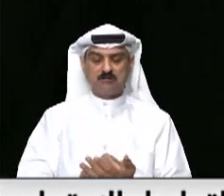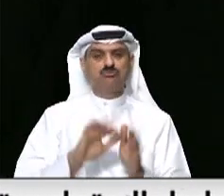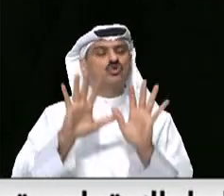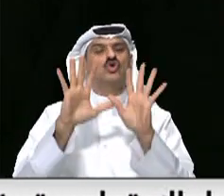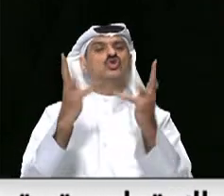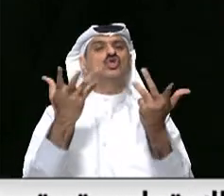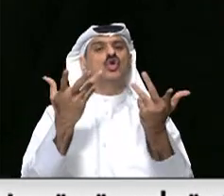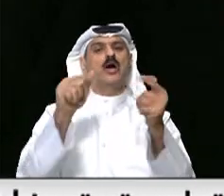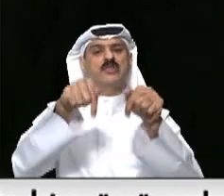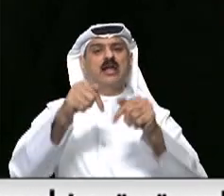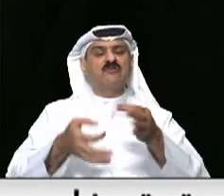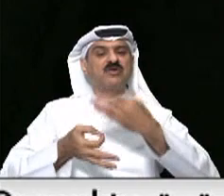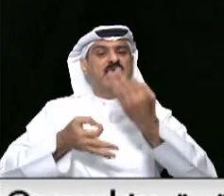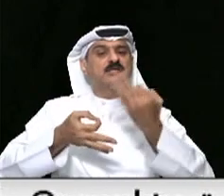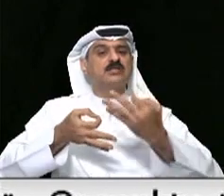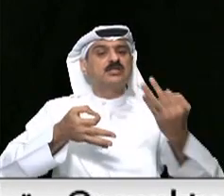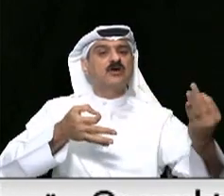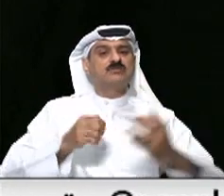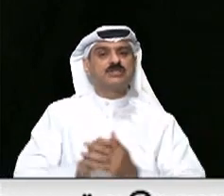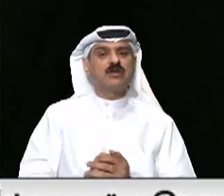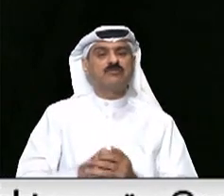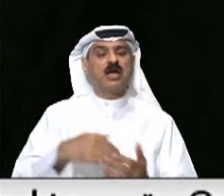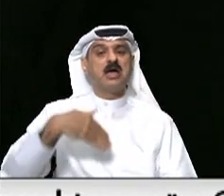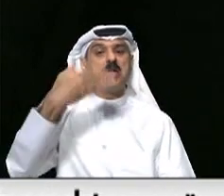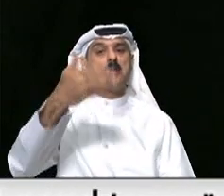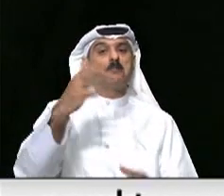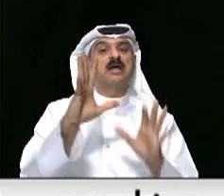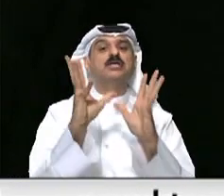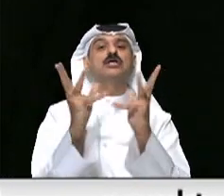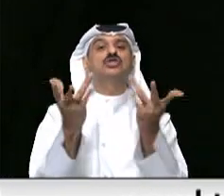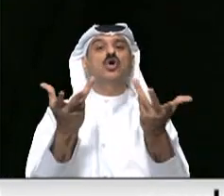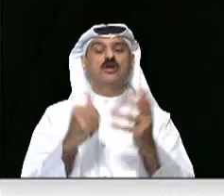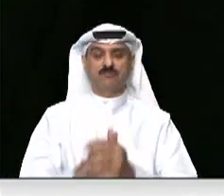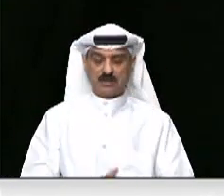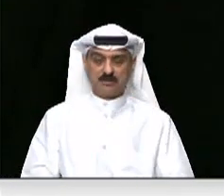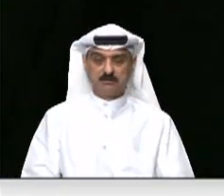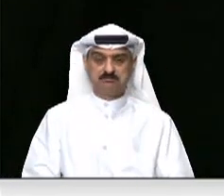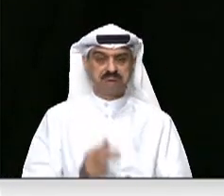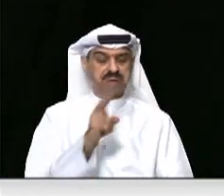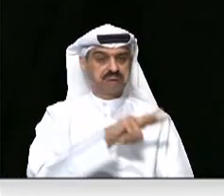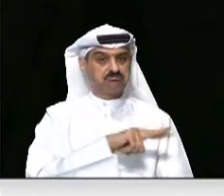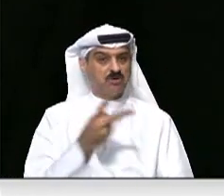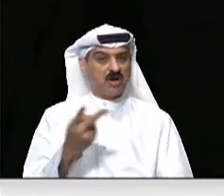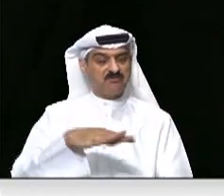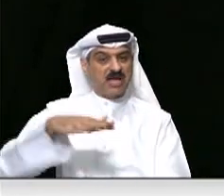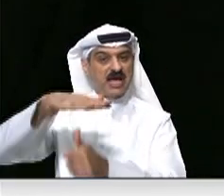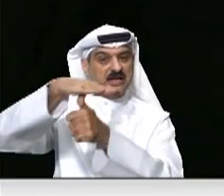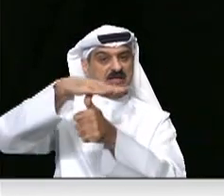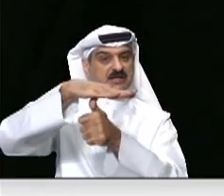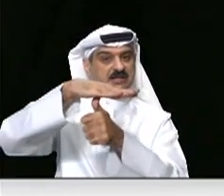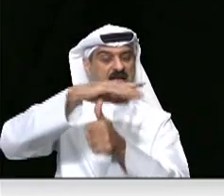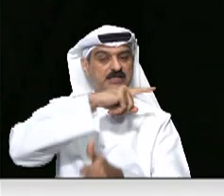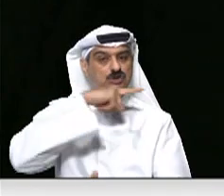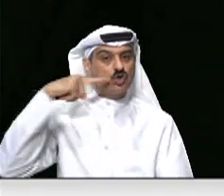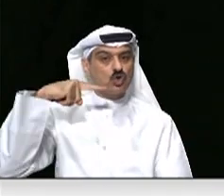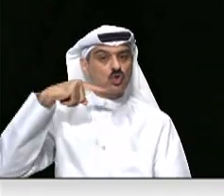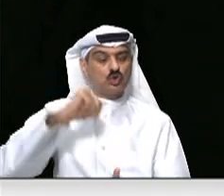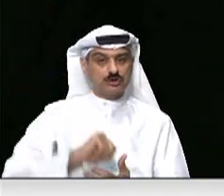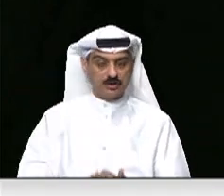يشكله ذلك، وإلى أي مدى هناك اختلاف بين فاغنر وبين روسيا؟